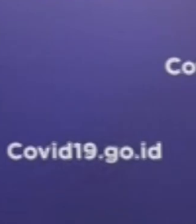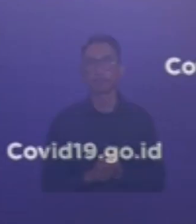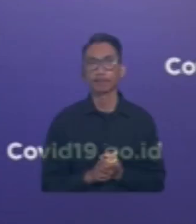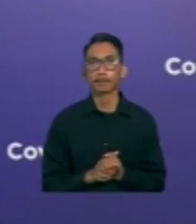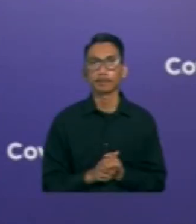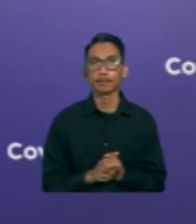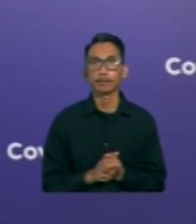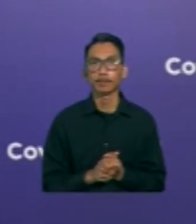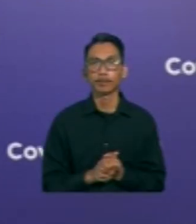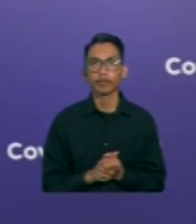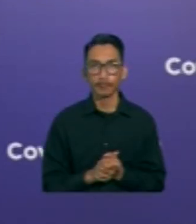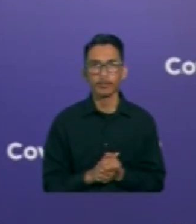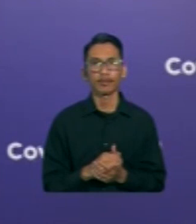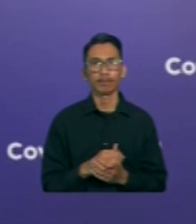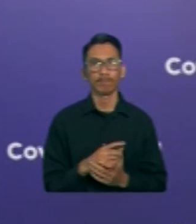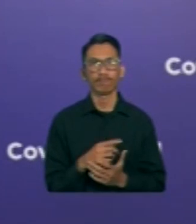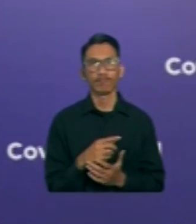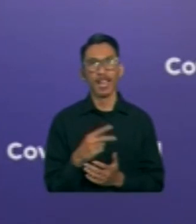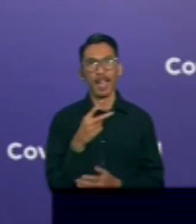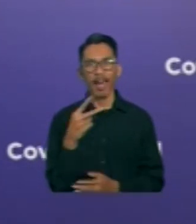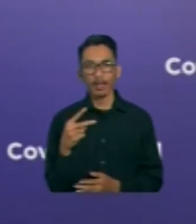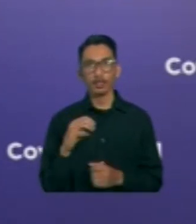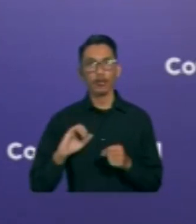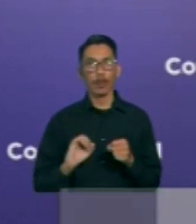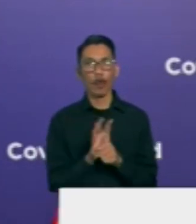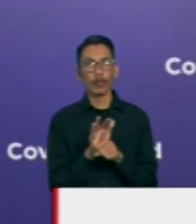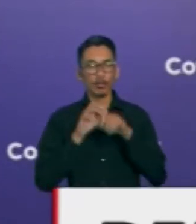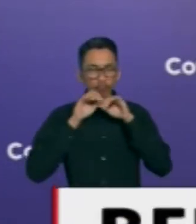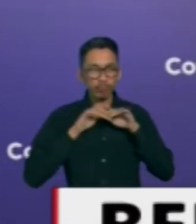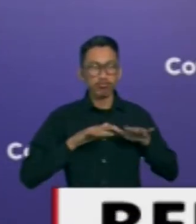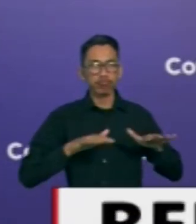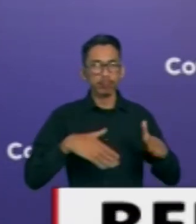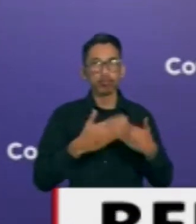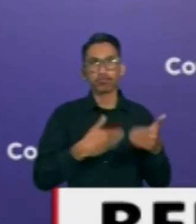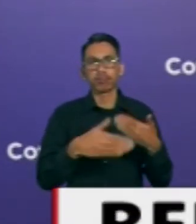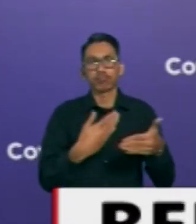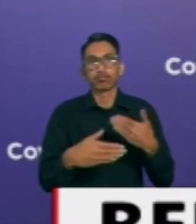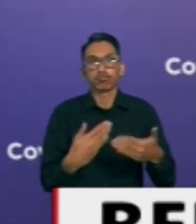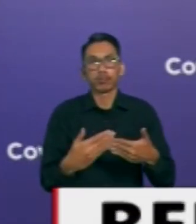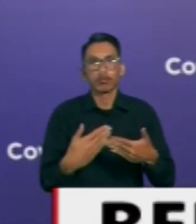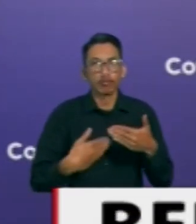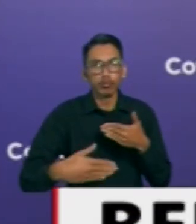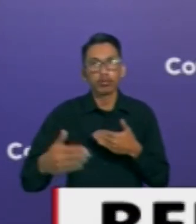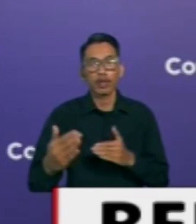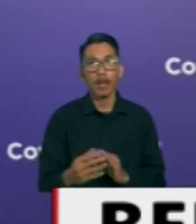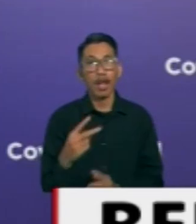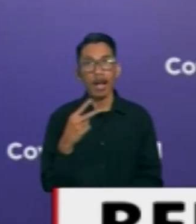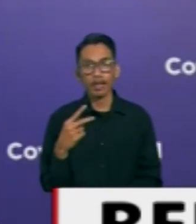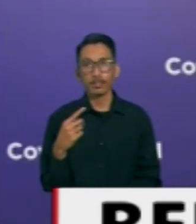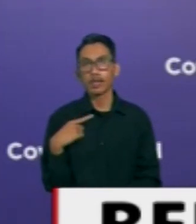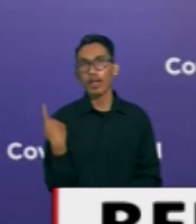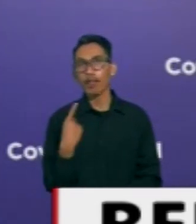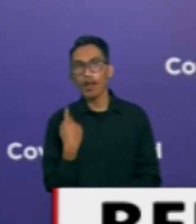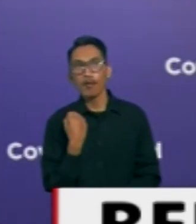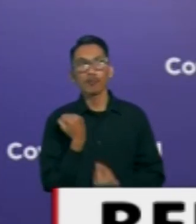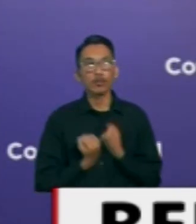yakini bahwa kasus penularan di di masyarakat masih terus terjadi oleh karena itu tidak henti-hentinya kita